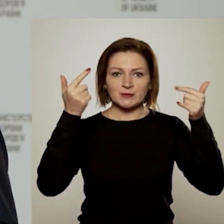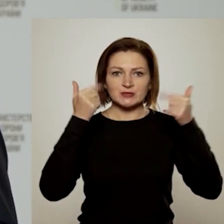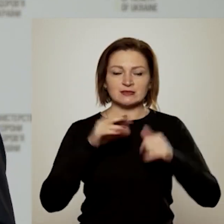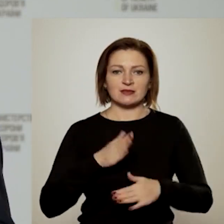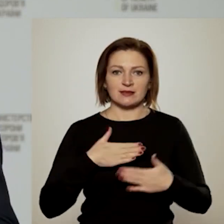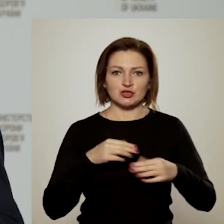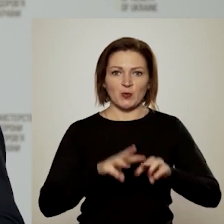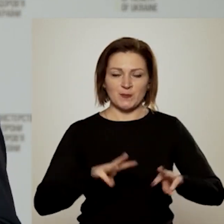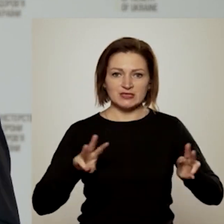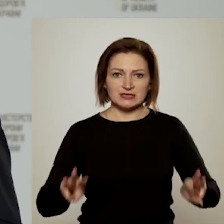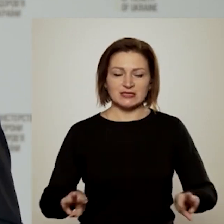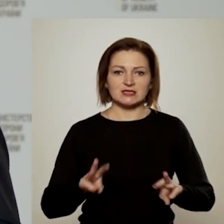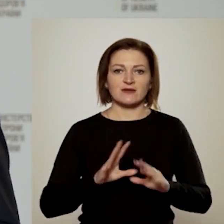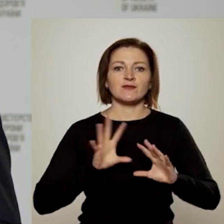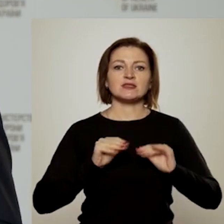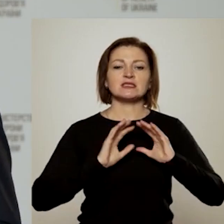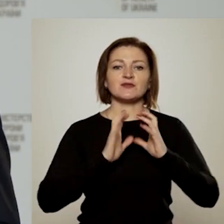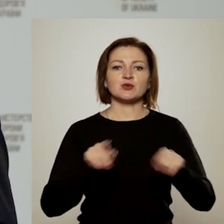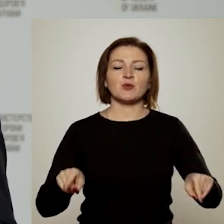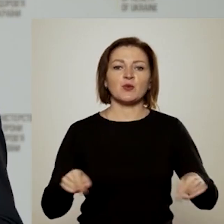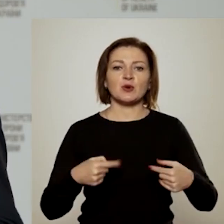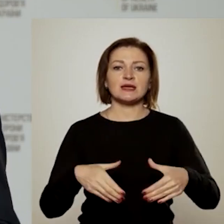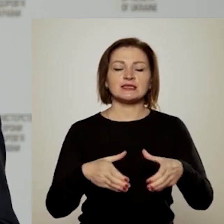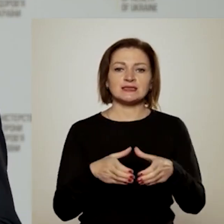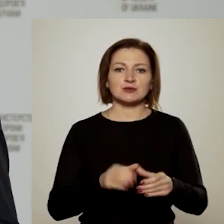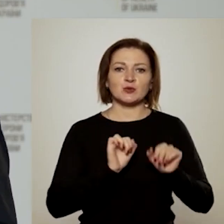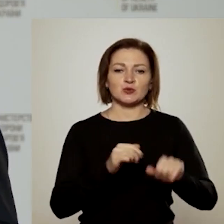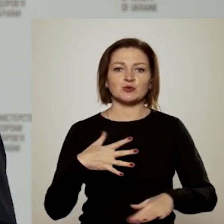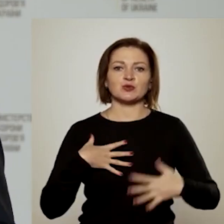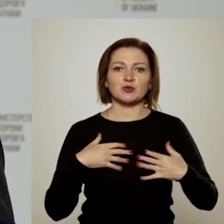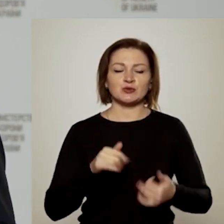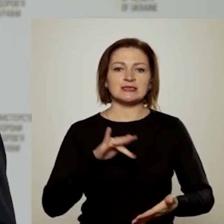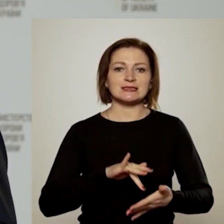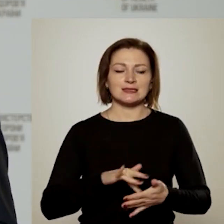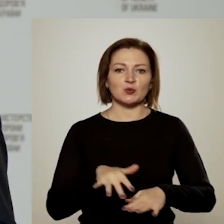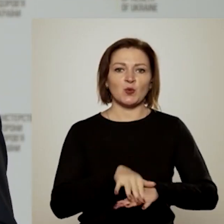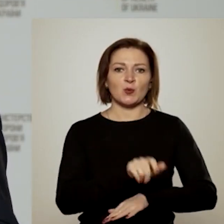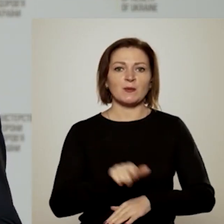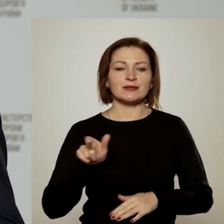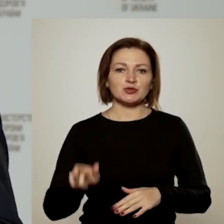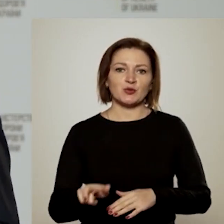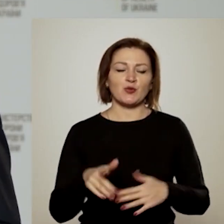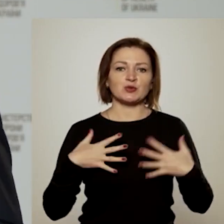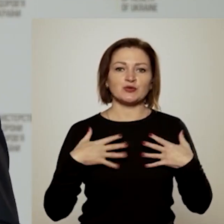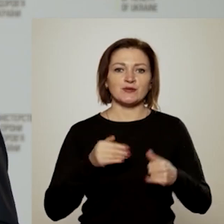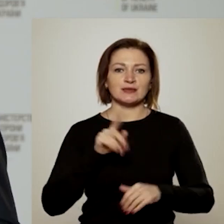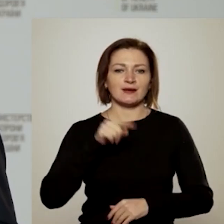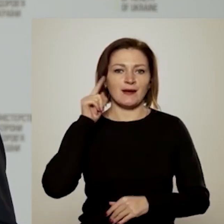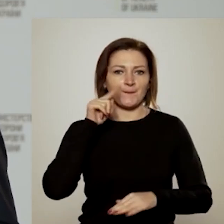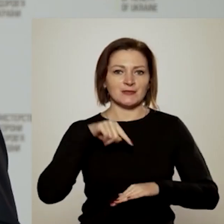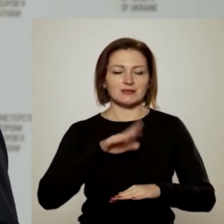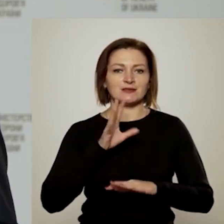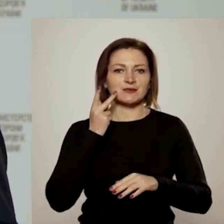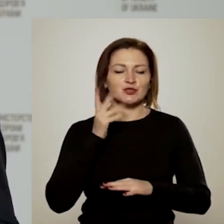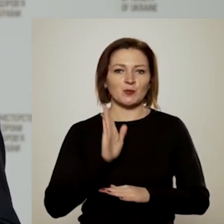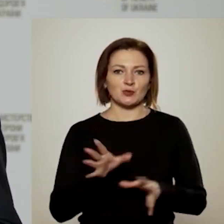нашого міністерства, Всесвітньої організації охорони здоров'я та Центру громадського здоров'я. Нехай критичне мислення завжди буде